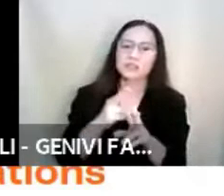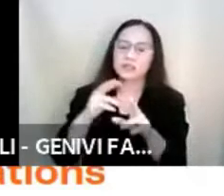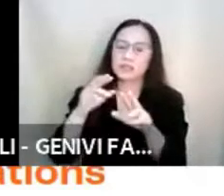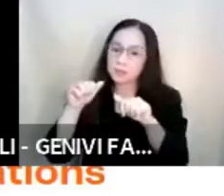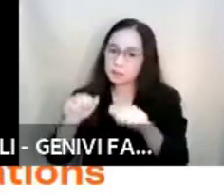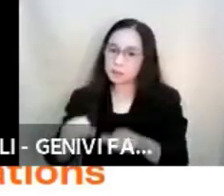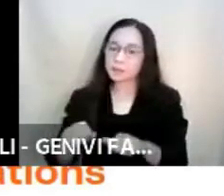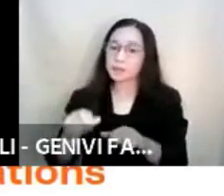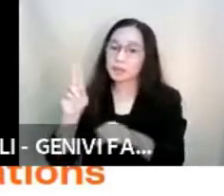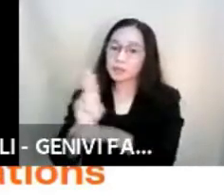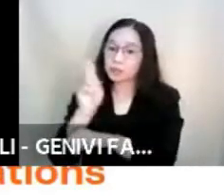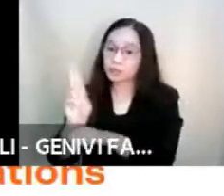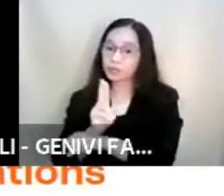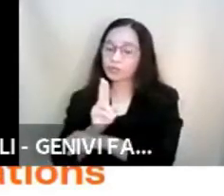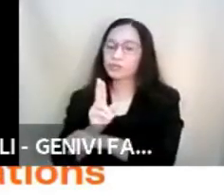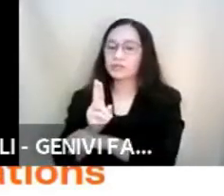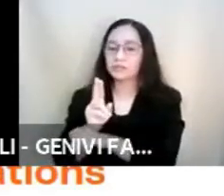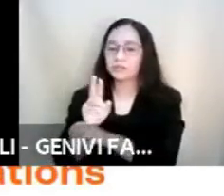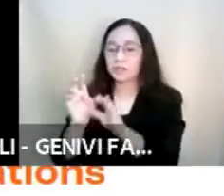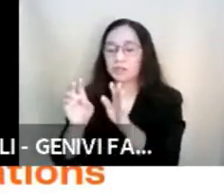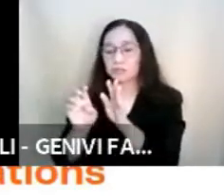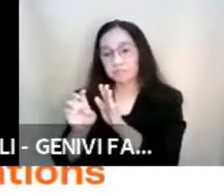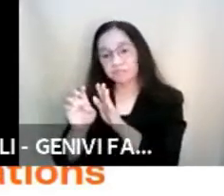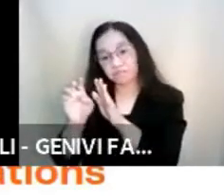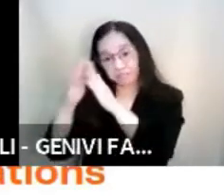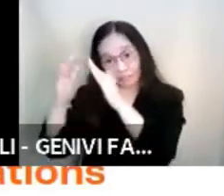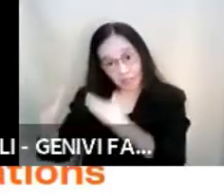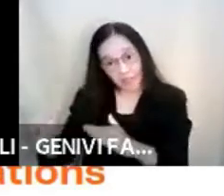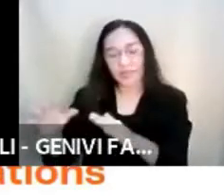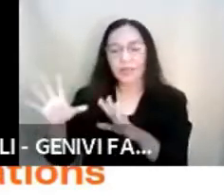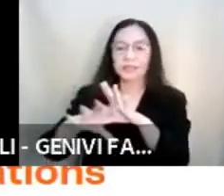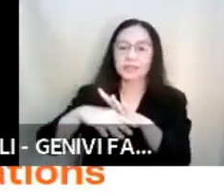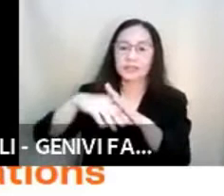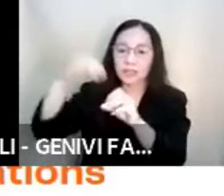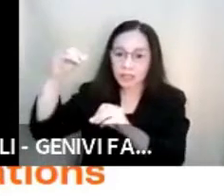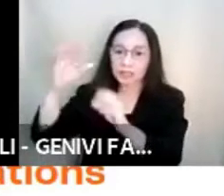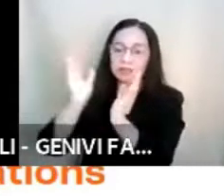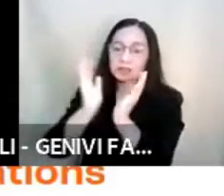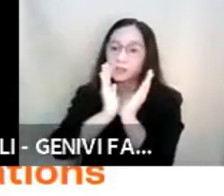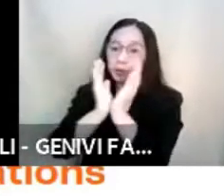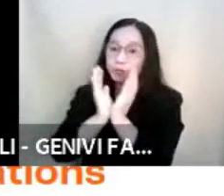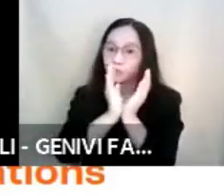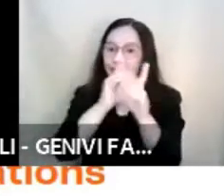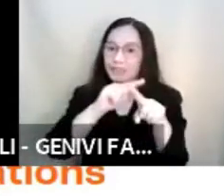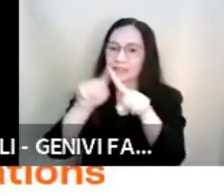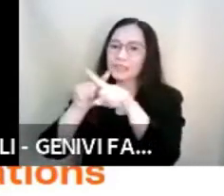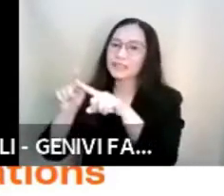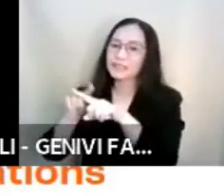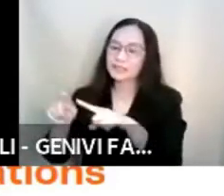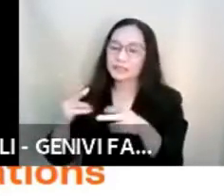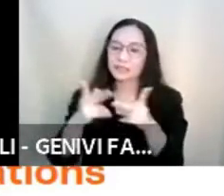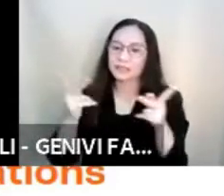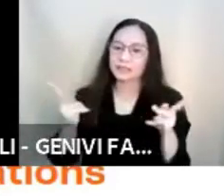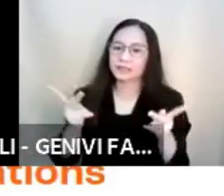nila ito sa bahay, ma-apply nila pag lumabas sila sa community at sa iba't iba pang lugar,